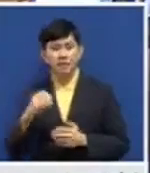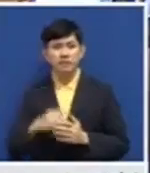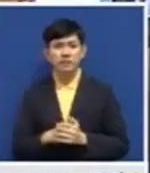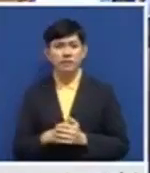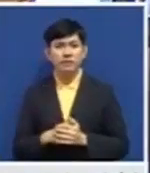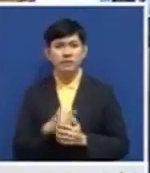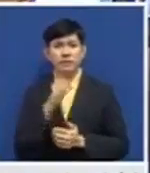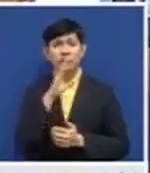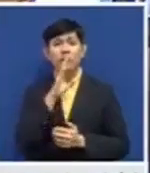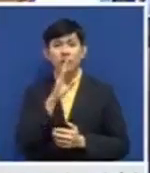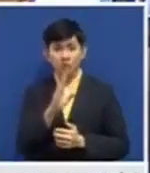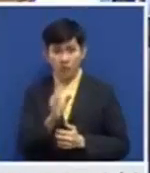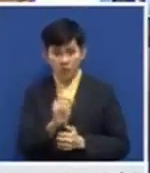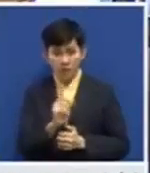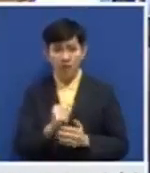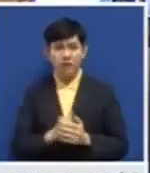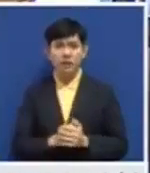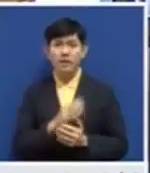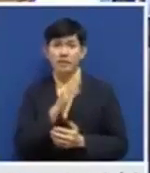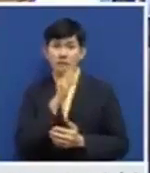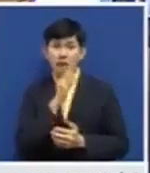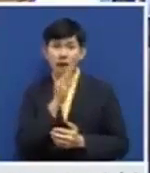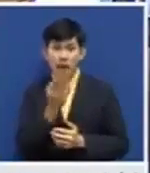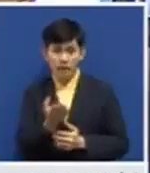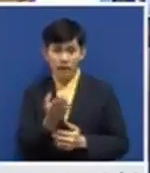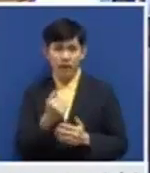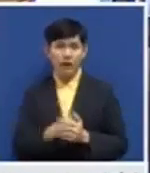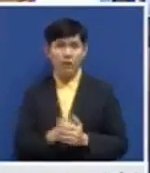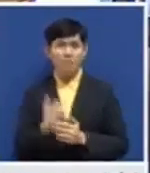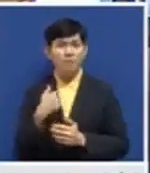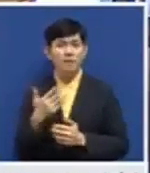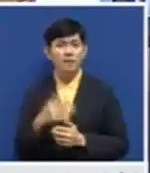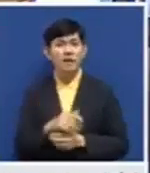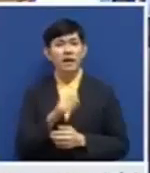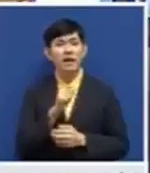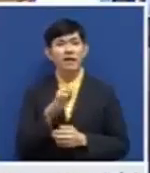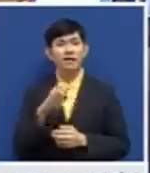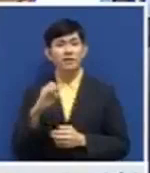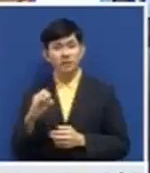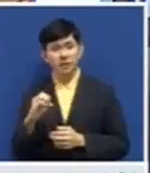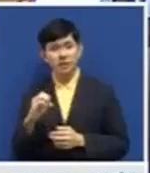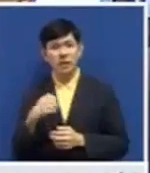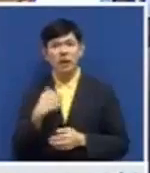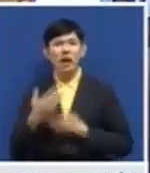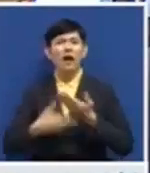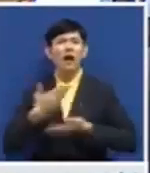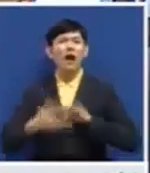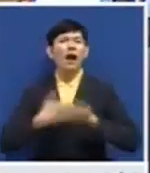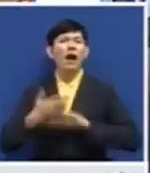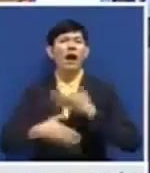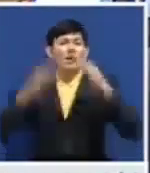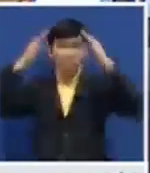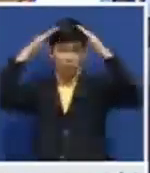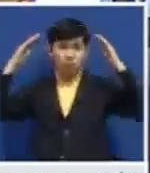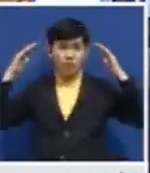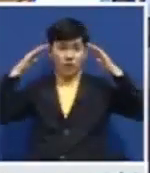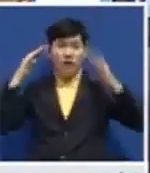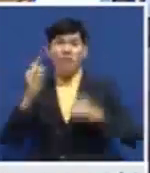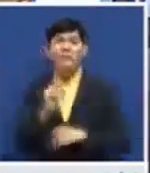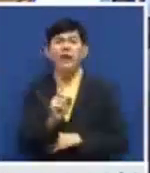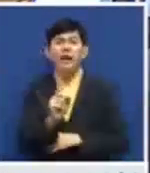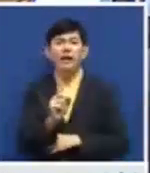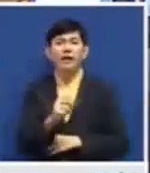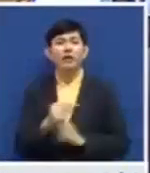ผมเรียนท่านตอนต้นแล้วว่าถ้าท่านไม่มี EEC ท่านจะเอาอะไรไปขายไปสู้กับเวียดนามเขาบอกว่